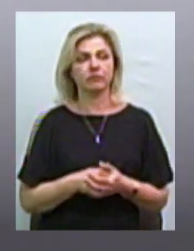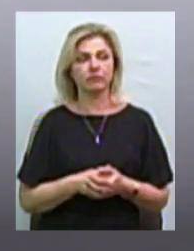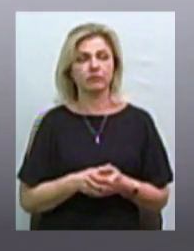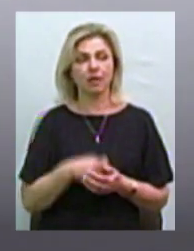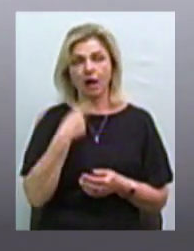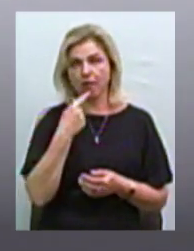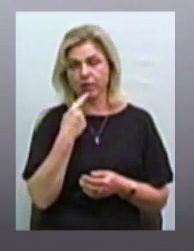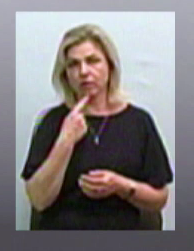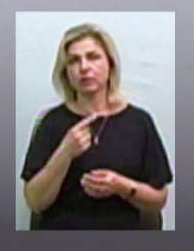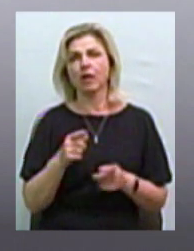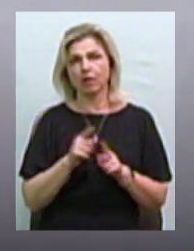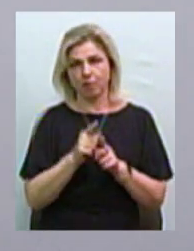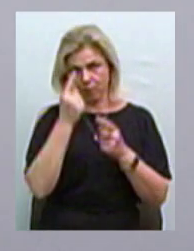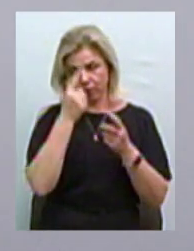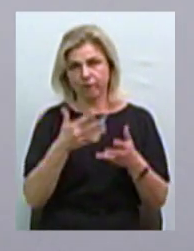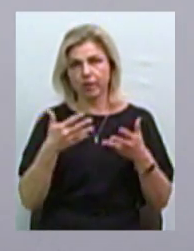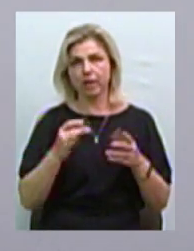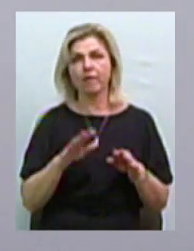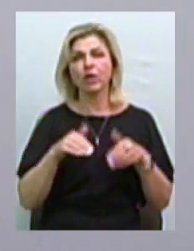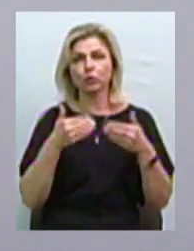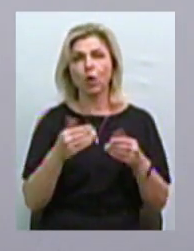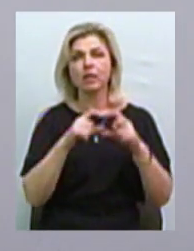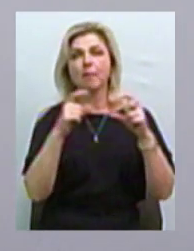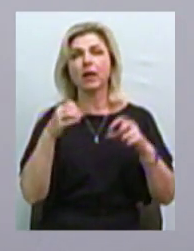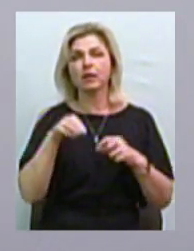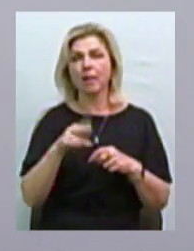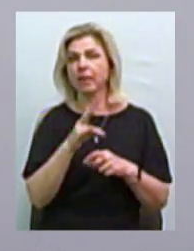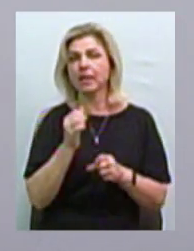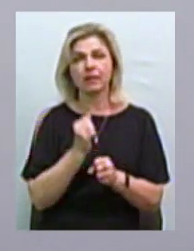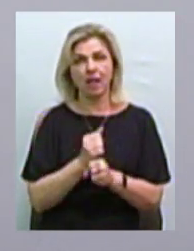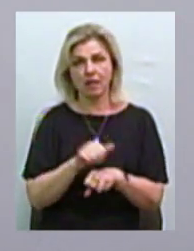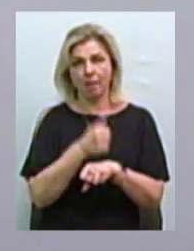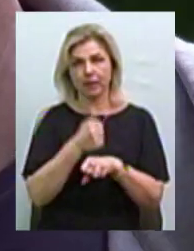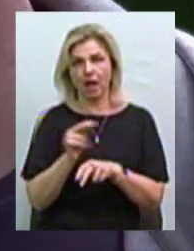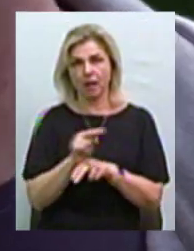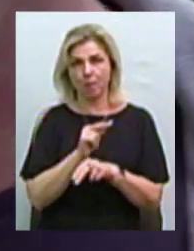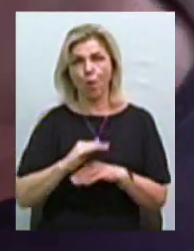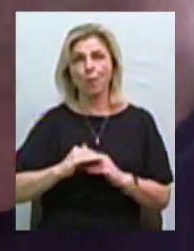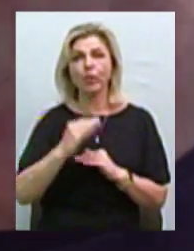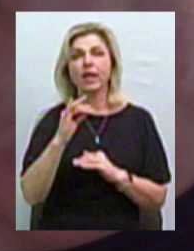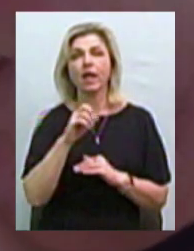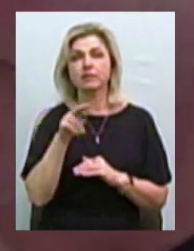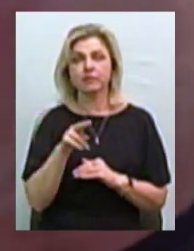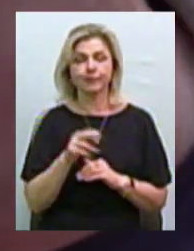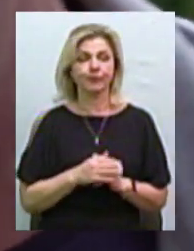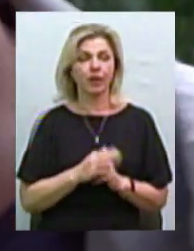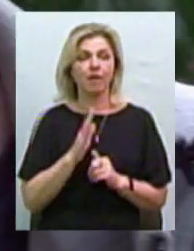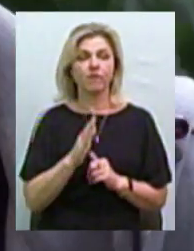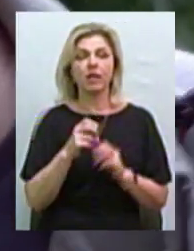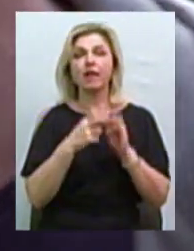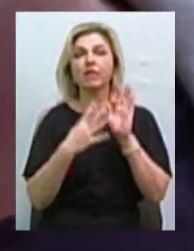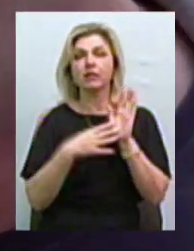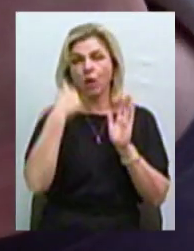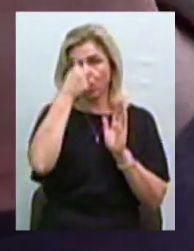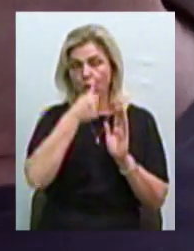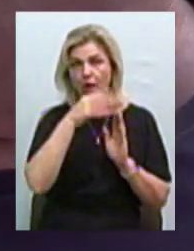Кажу досить зрозуміло і відверто. Департамент не проводить капітальні ремонти під'їздів. У вересні 2019 року Петро